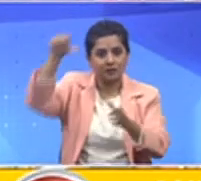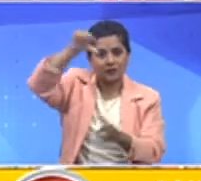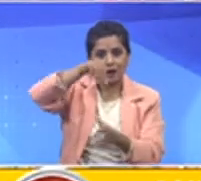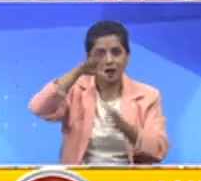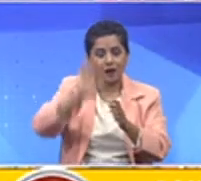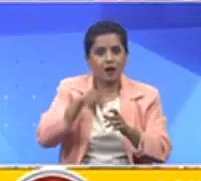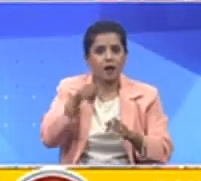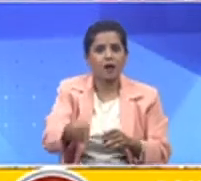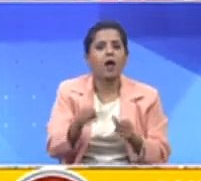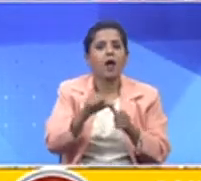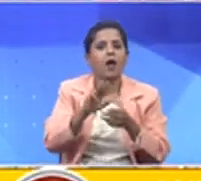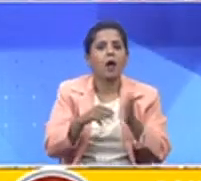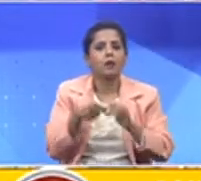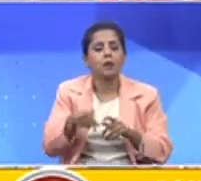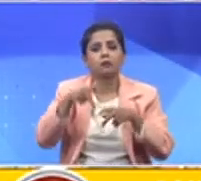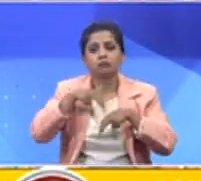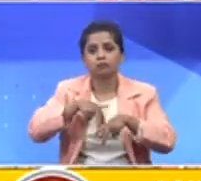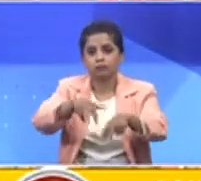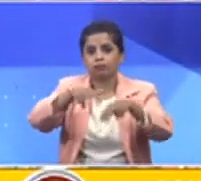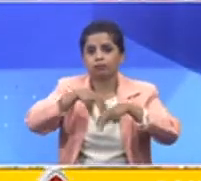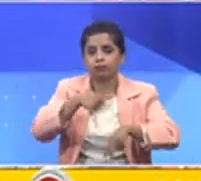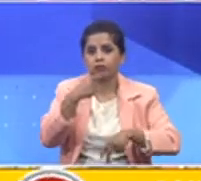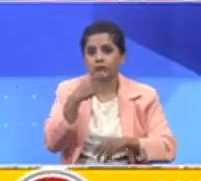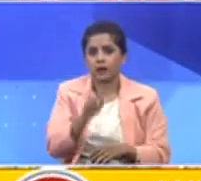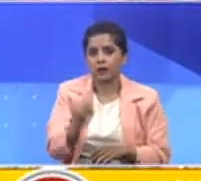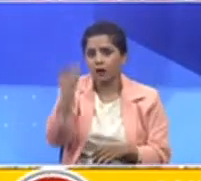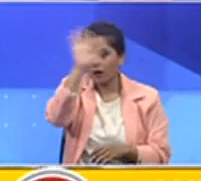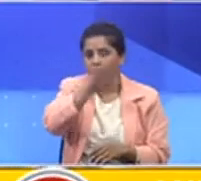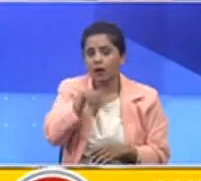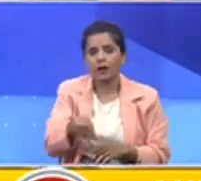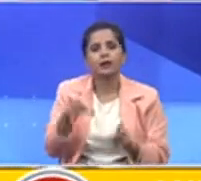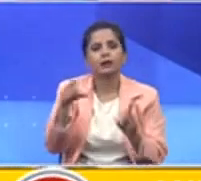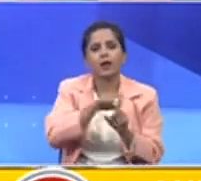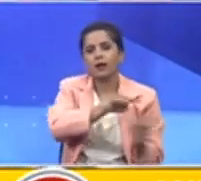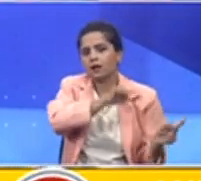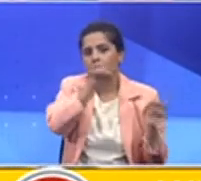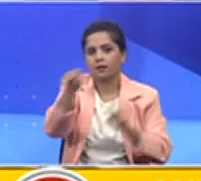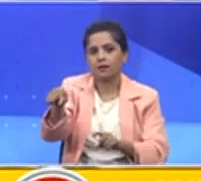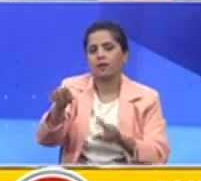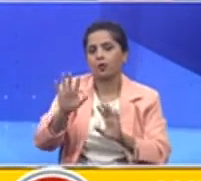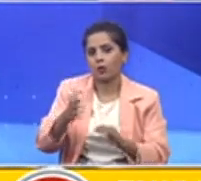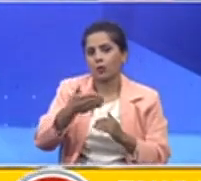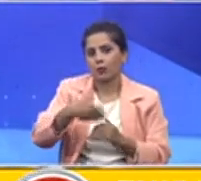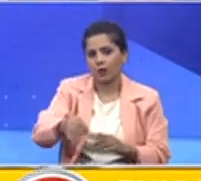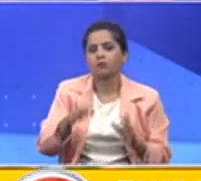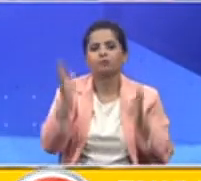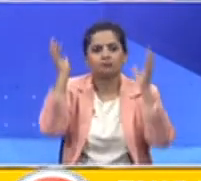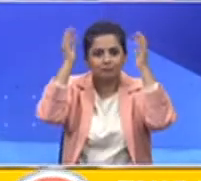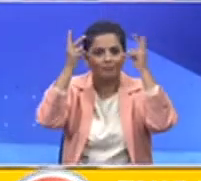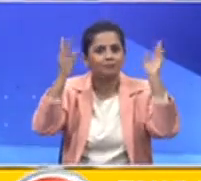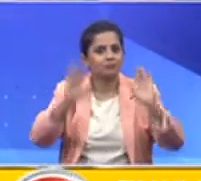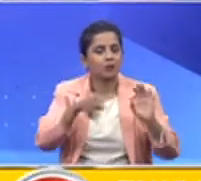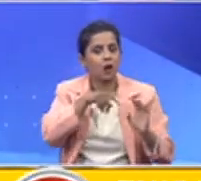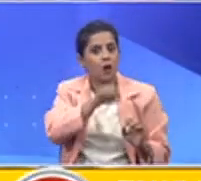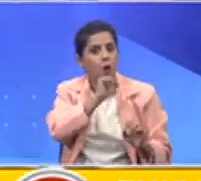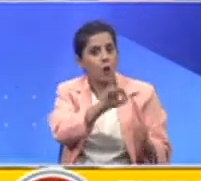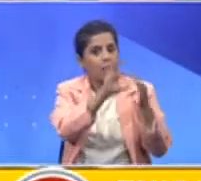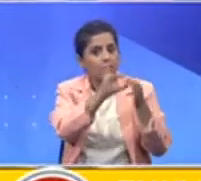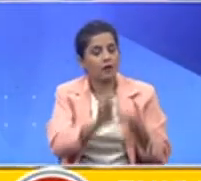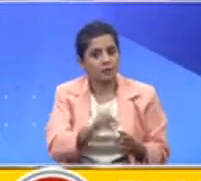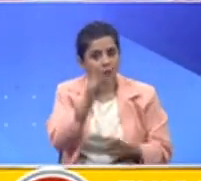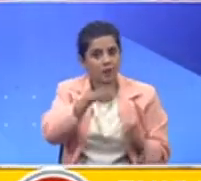ये अम्रित कलस यात्रा देश की राजधानी दिल्ली पहुँचेगी। ये यात्रा अपने साथ